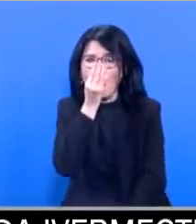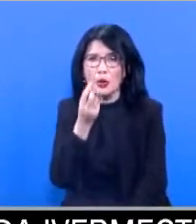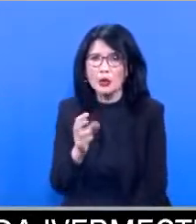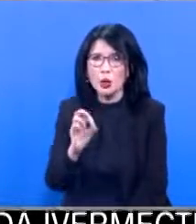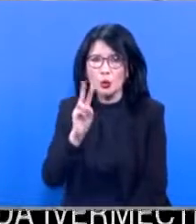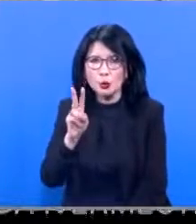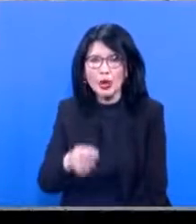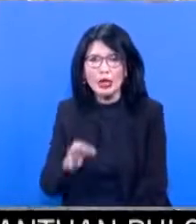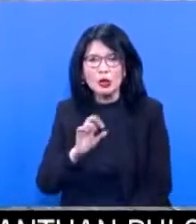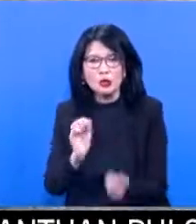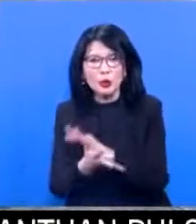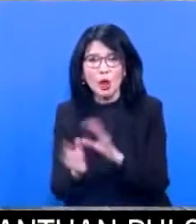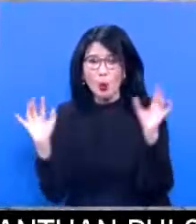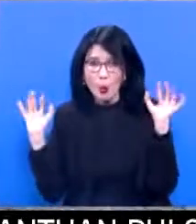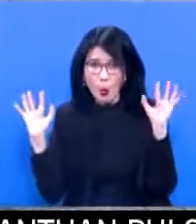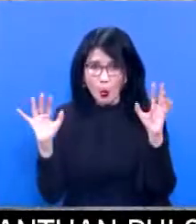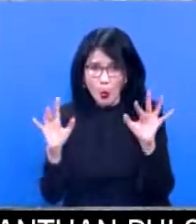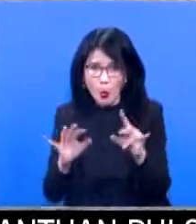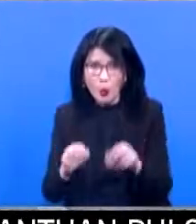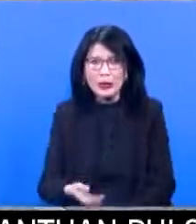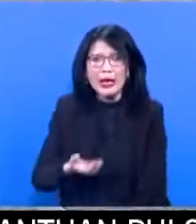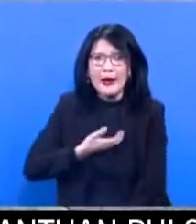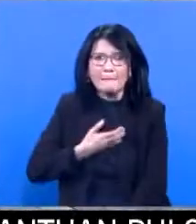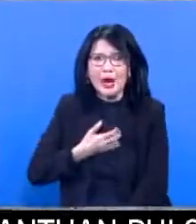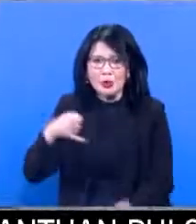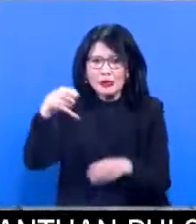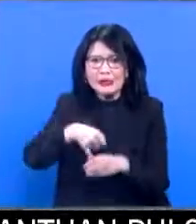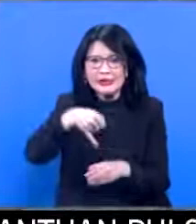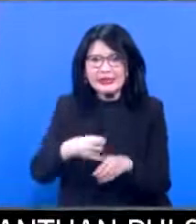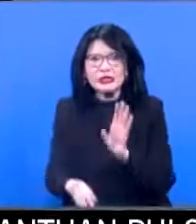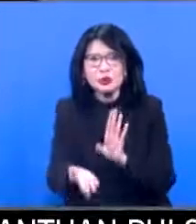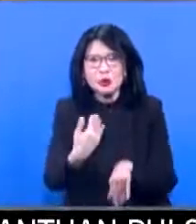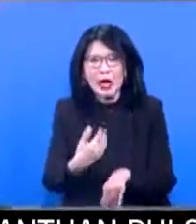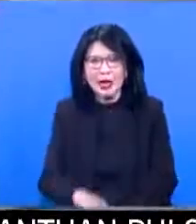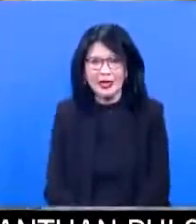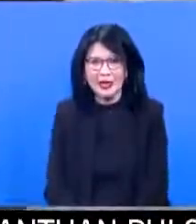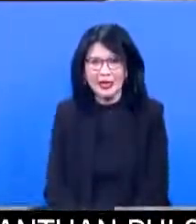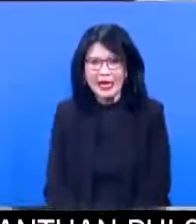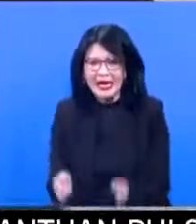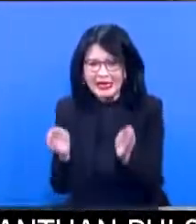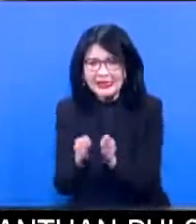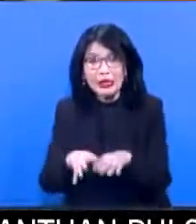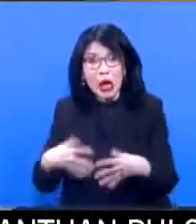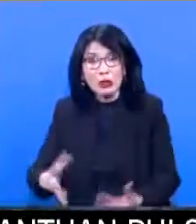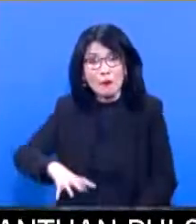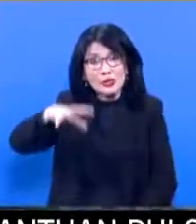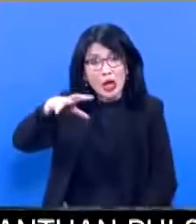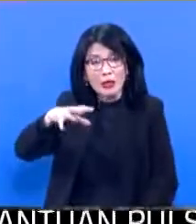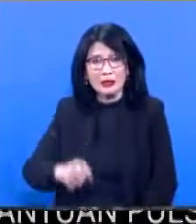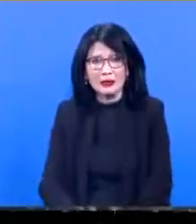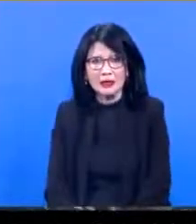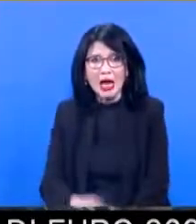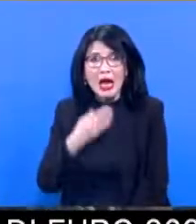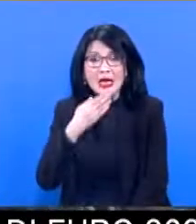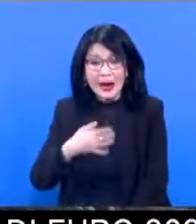2 Surabaya ramai didatangi konsumen yang ingin mengisi ulang tabung oksigen, baik tabung ukuran kecil maupun besar. Pemilik